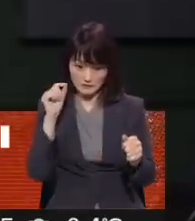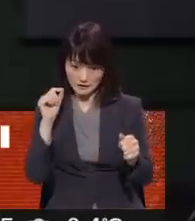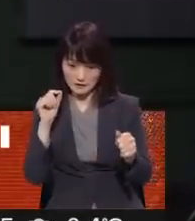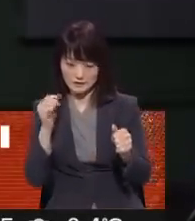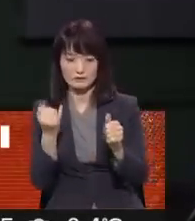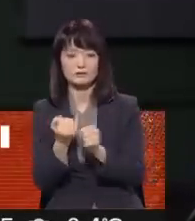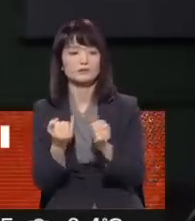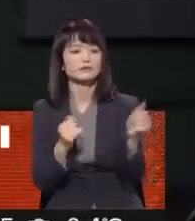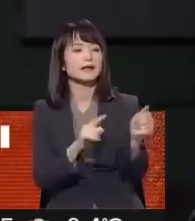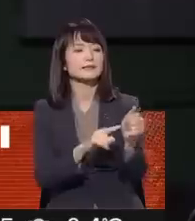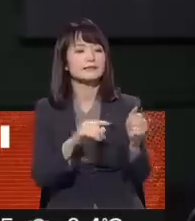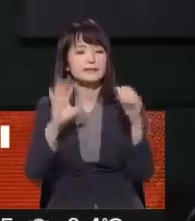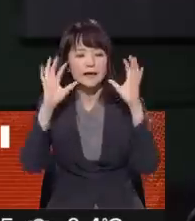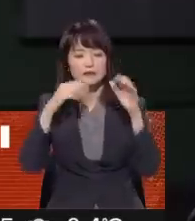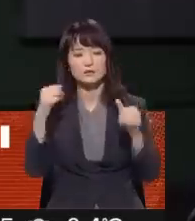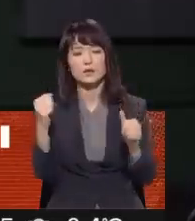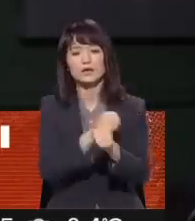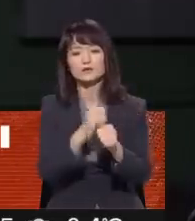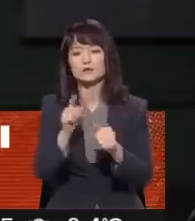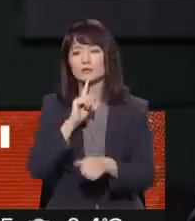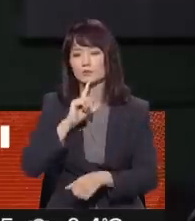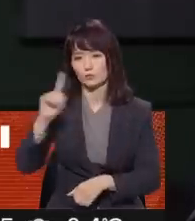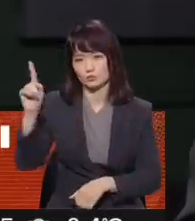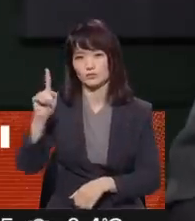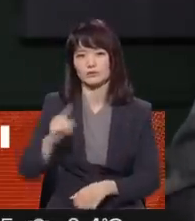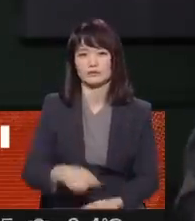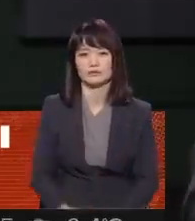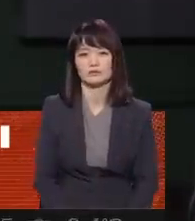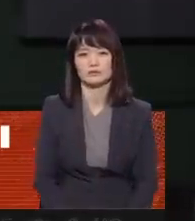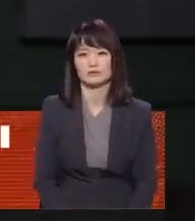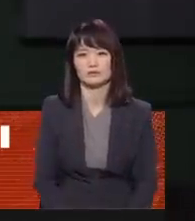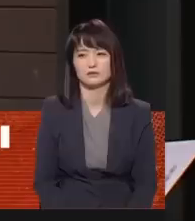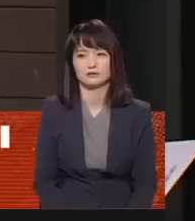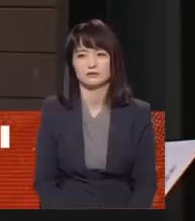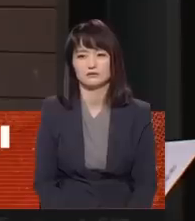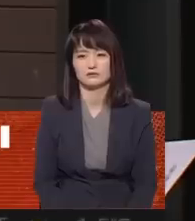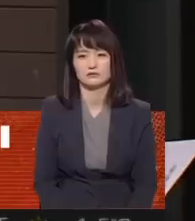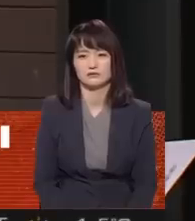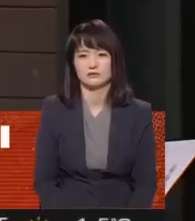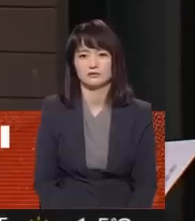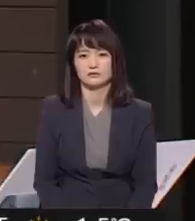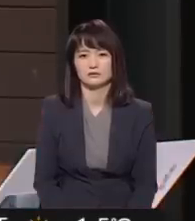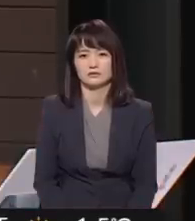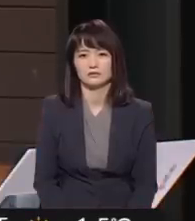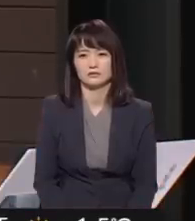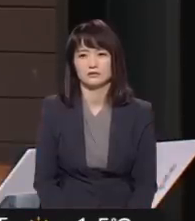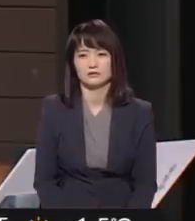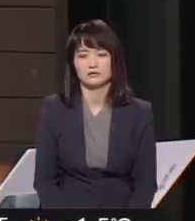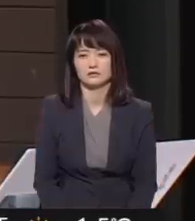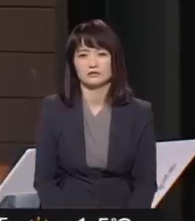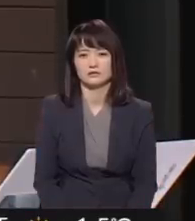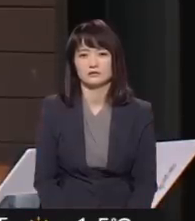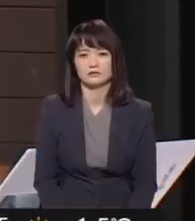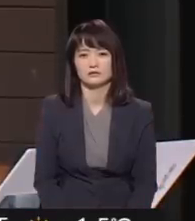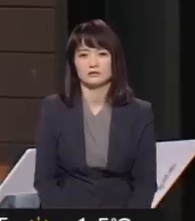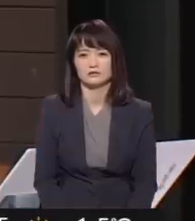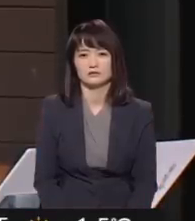아동학대로 고소하겠다 이렇게 나오고 있는 상황입니다 그러니까 이제 저런 얘기를 듣고 오히려